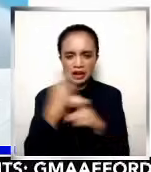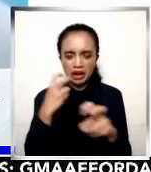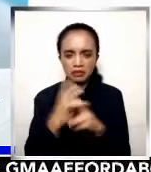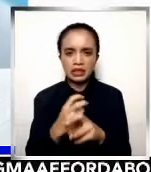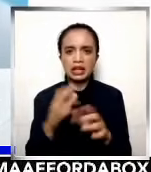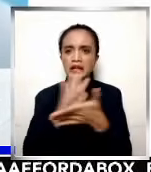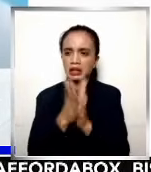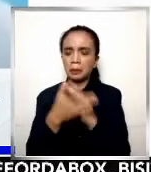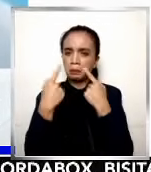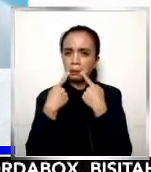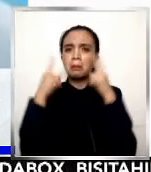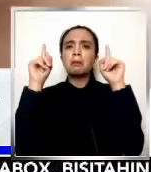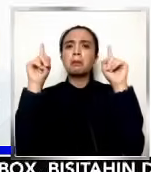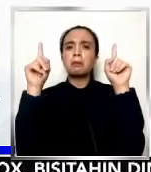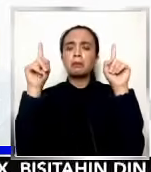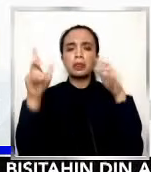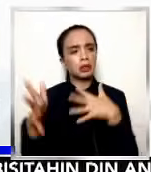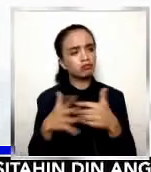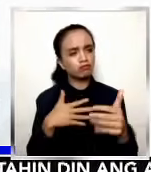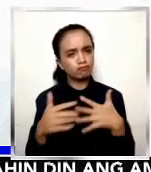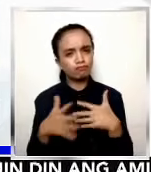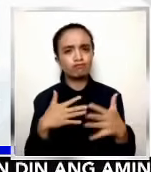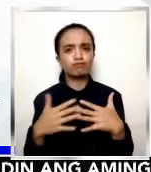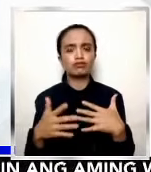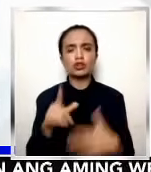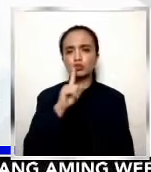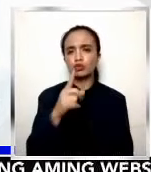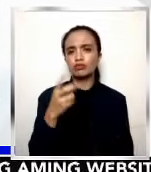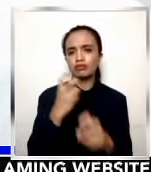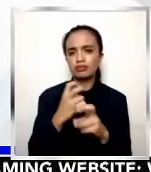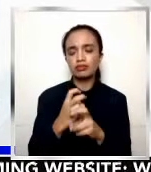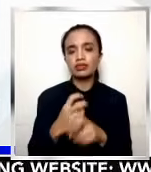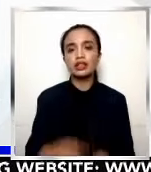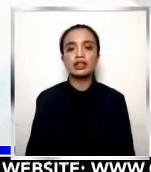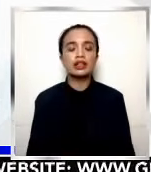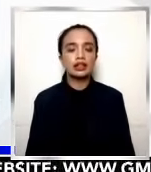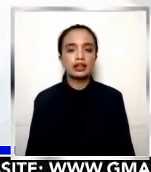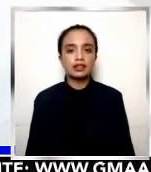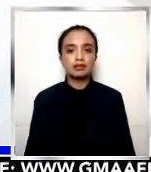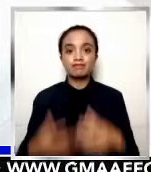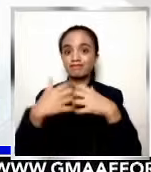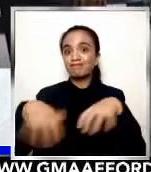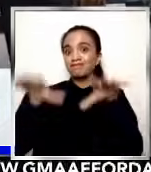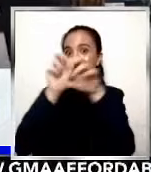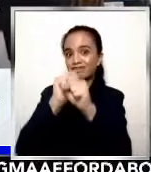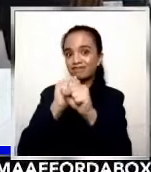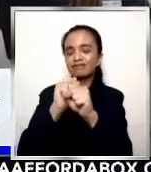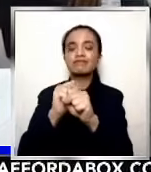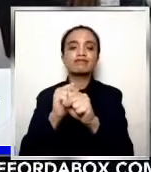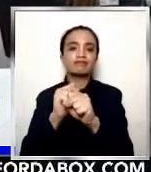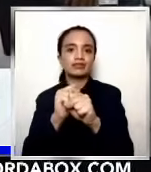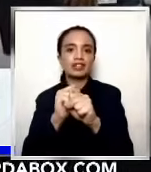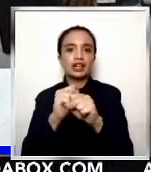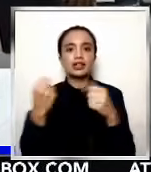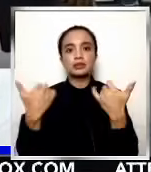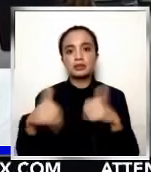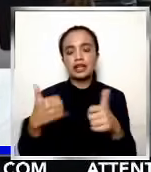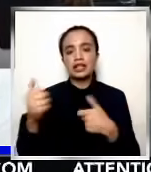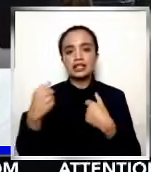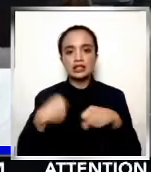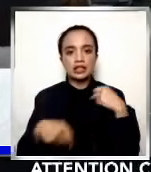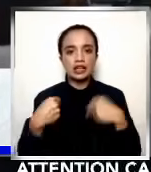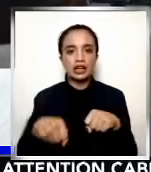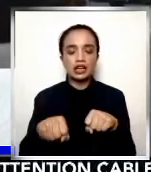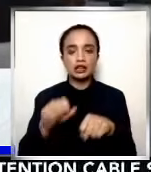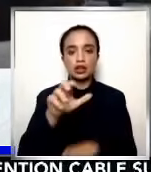na mahirap. Sa pagtatapos ng kanyang paglalaro para sa paaralang kumup-kup at hindi siya pinabayaan sa gitna